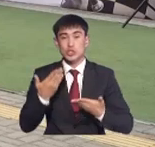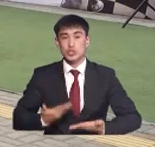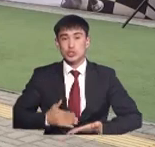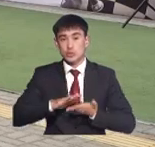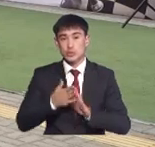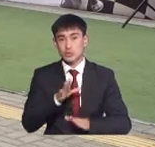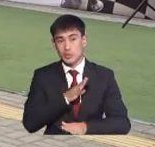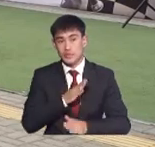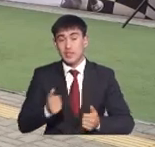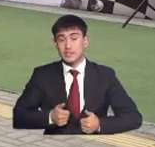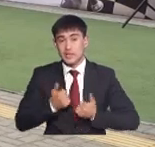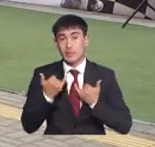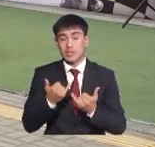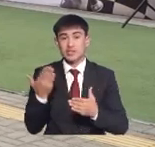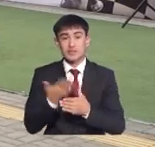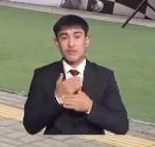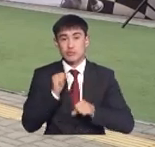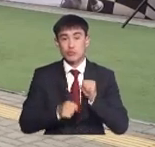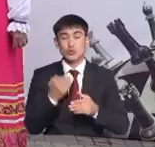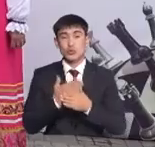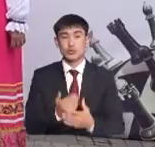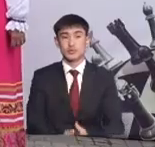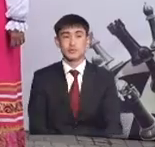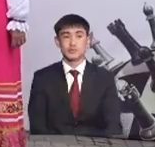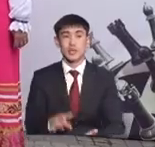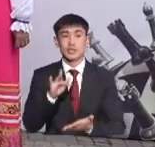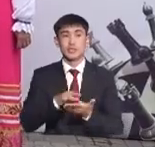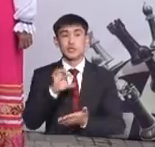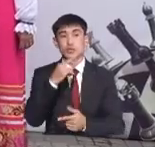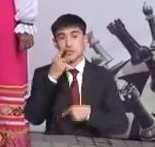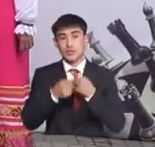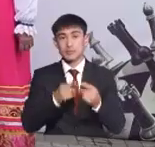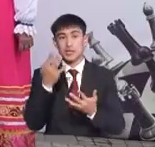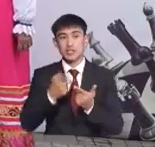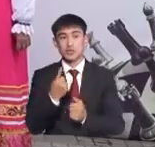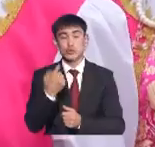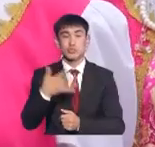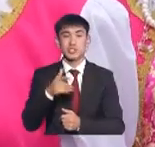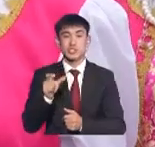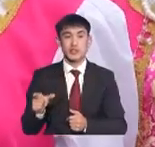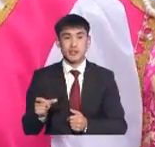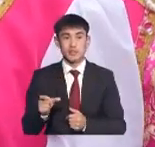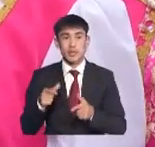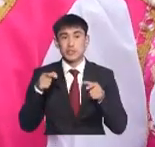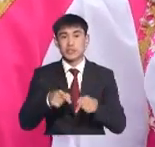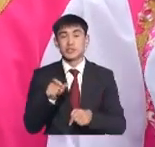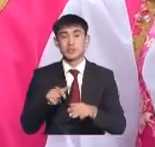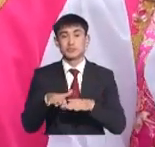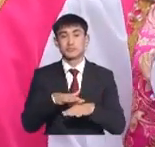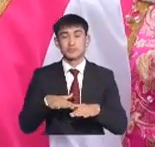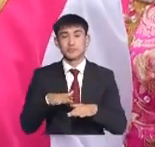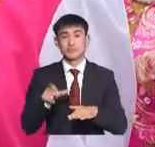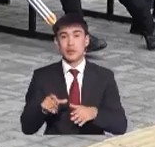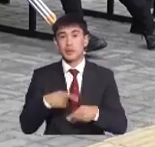ситуации и стараемся оказать им всевозможную помощь Центр социальной адаптации рассчитан на 150 человек посетителям учреждения